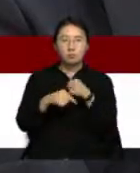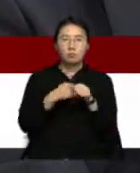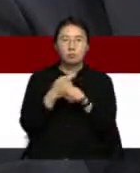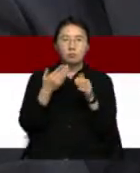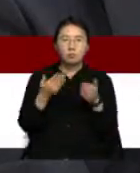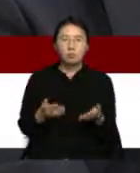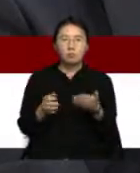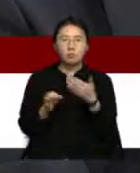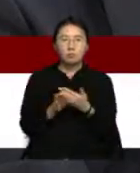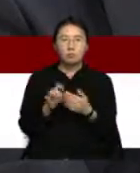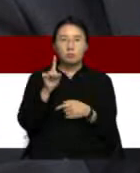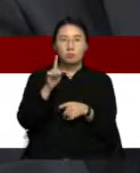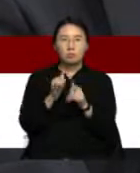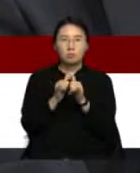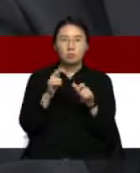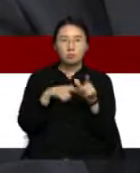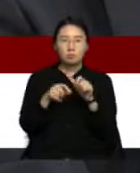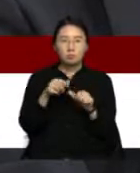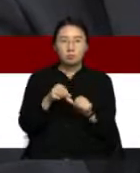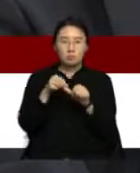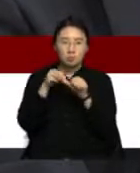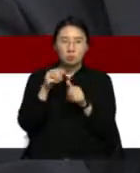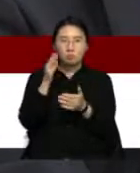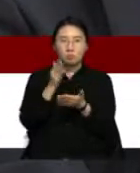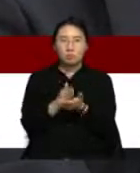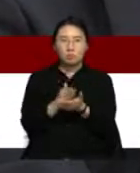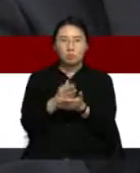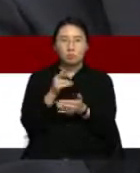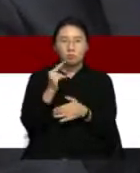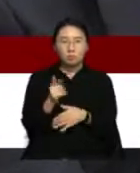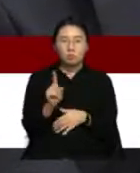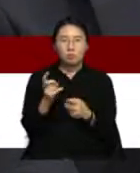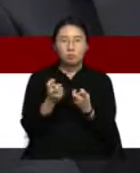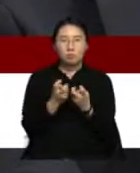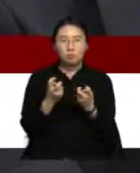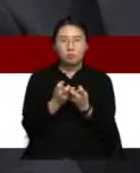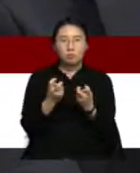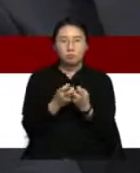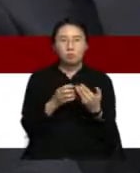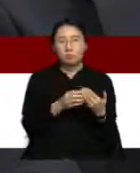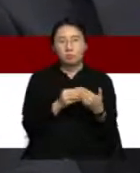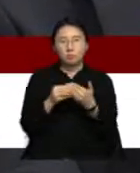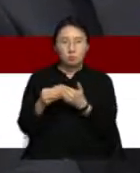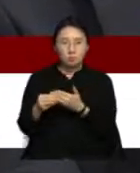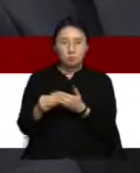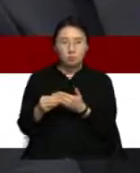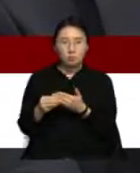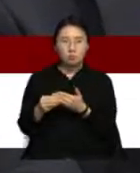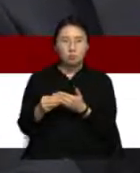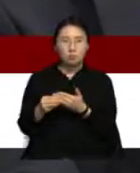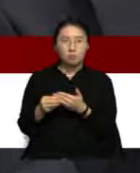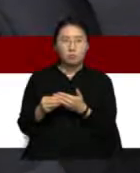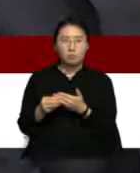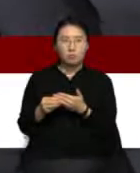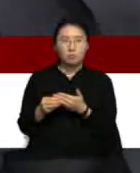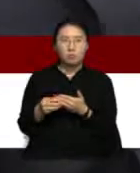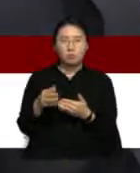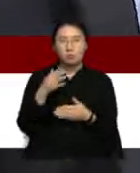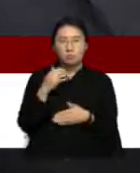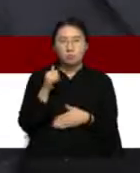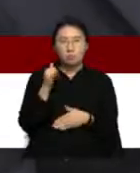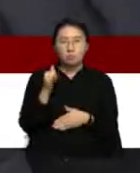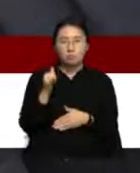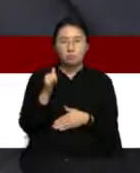되면은 한 명을 더 써야 되는지 말아야 되는지 그 공백 기간을 어떻게인지 애써서 이끌어